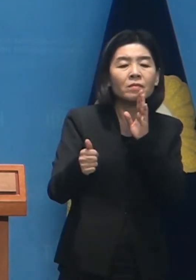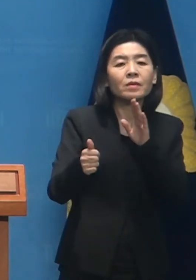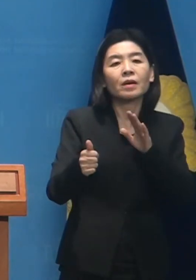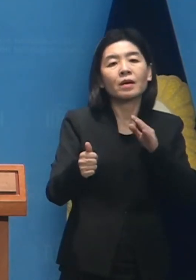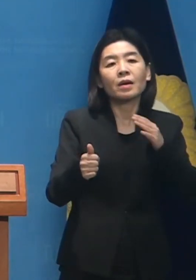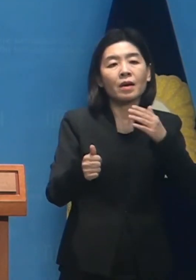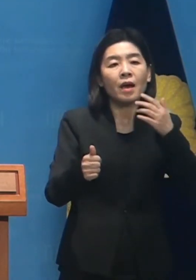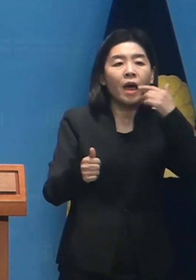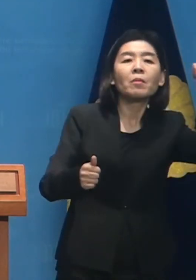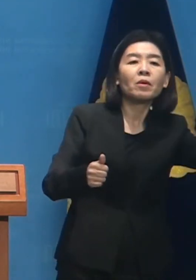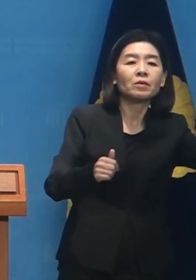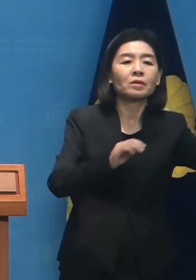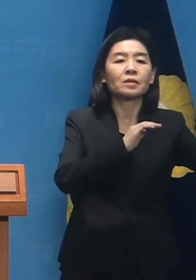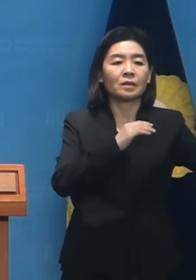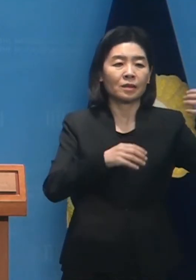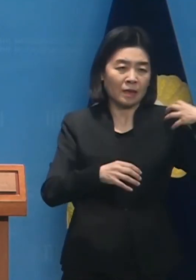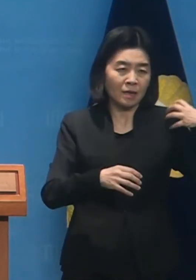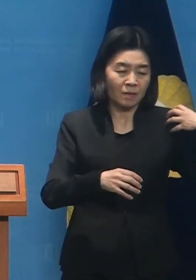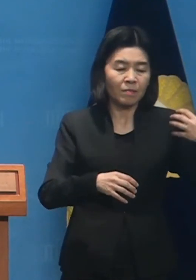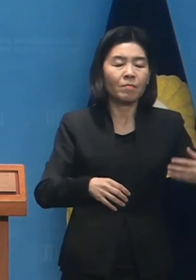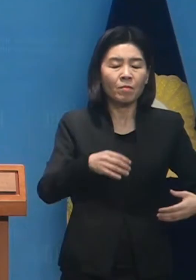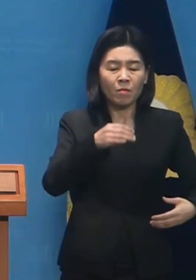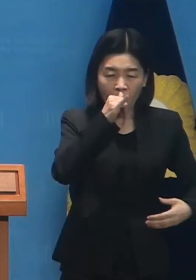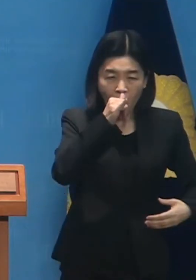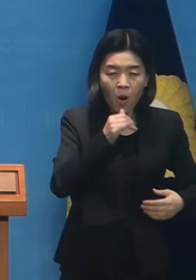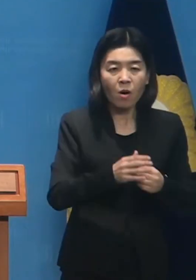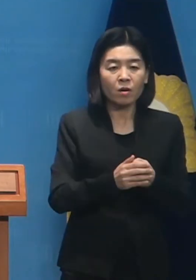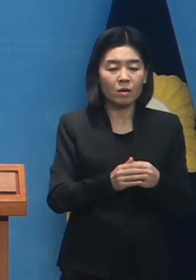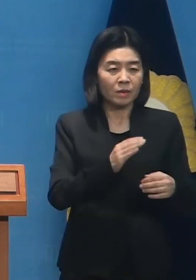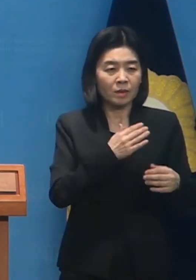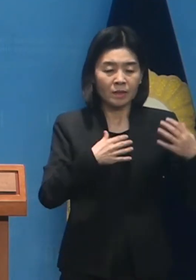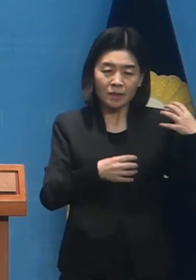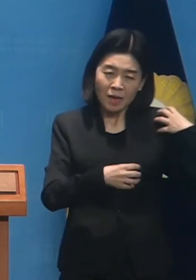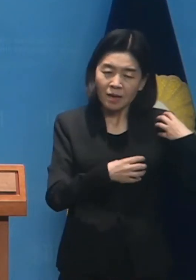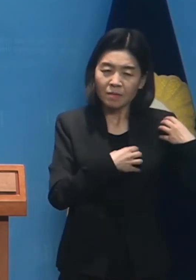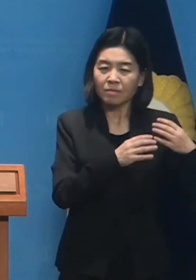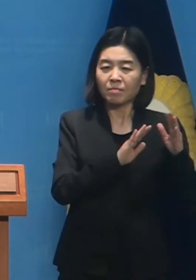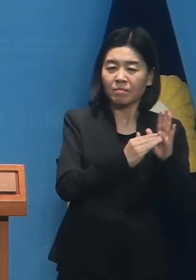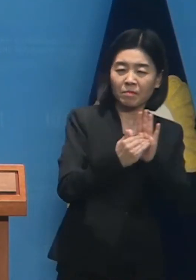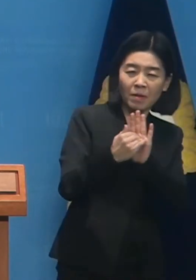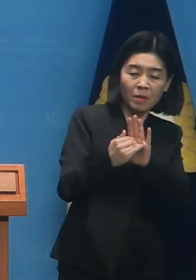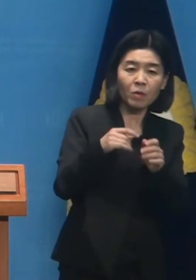못한 아버지에게도 있습니다. 본인들의 책임을 회피하려고